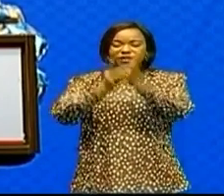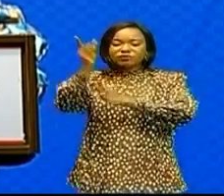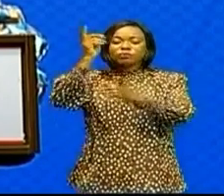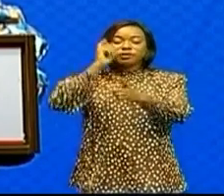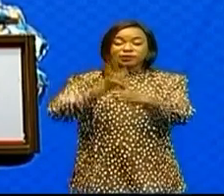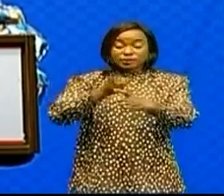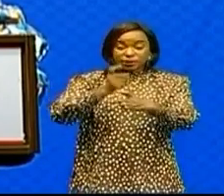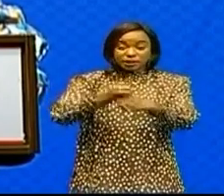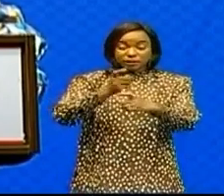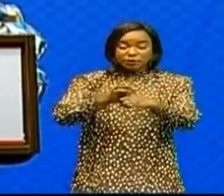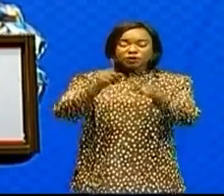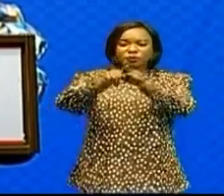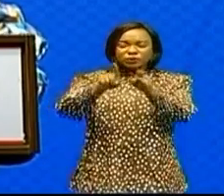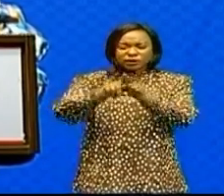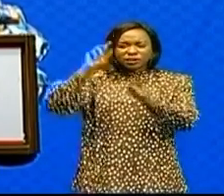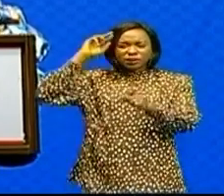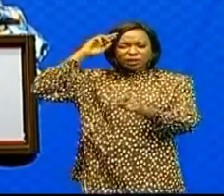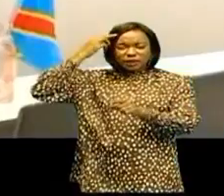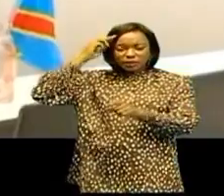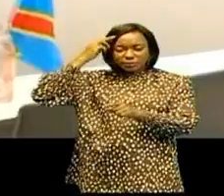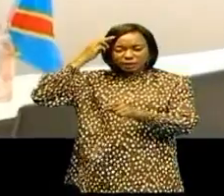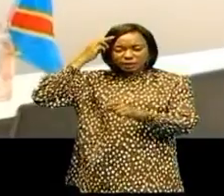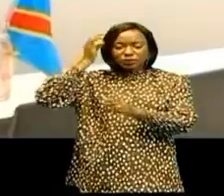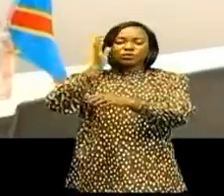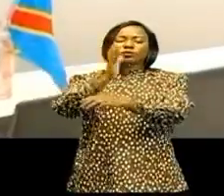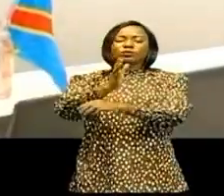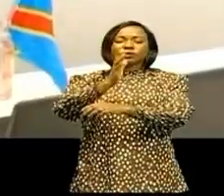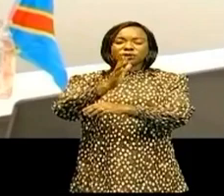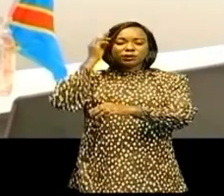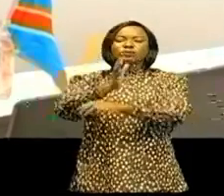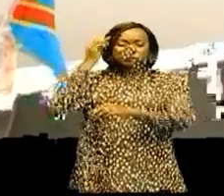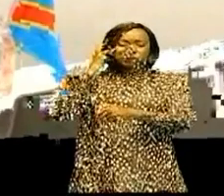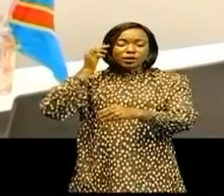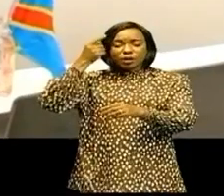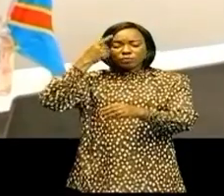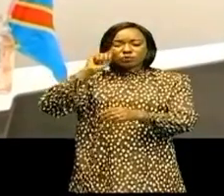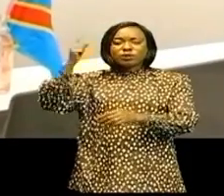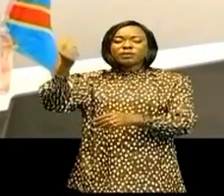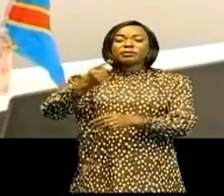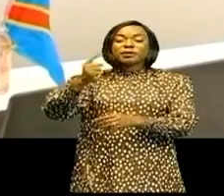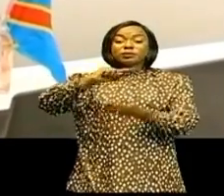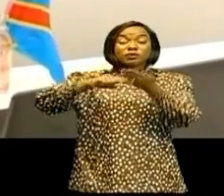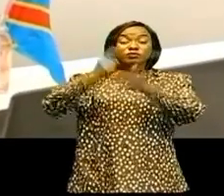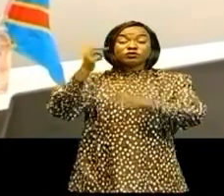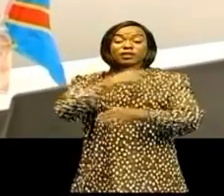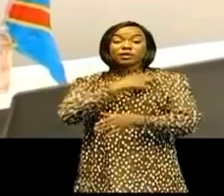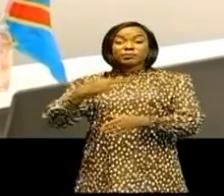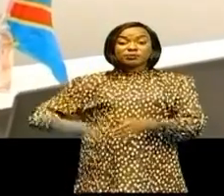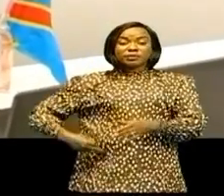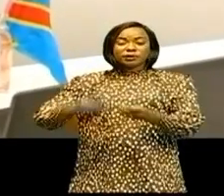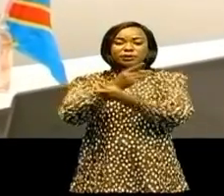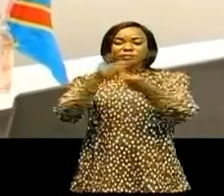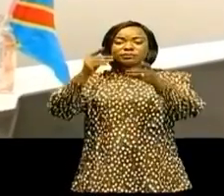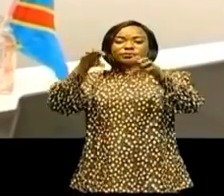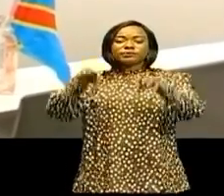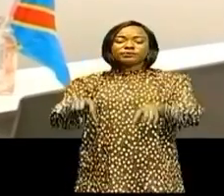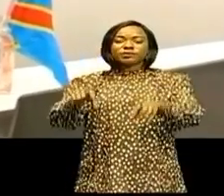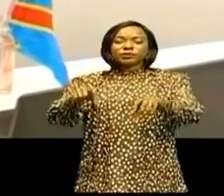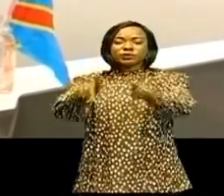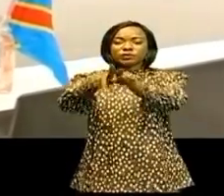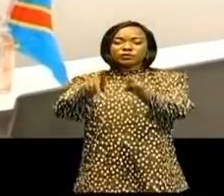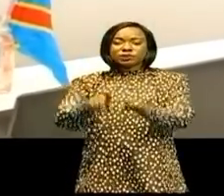a tenu à rappeler au Conseil que, pour la première fois, la République démocratique du Congo a